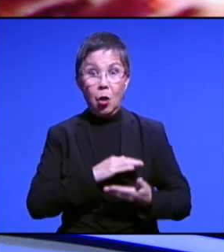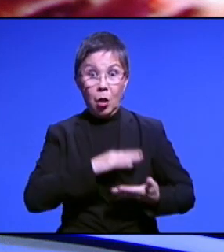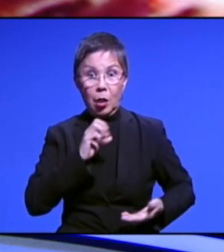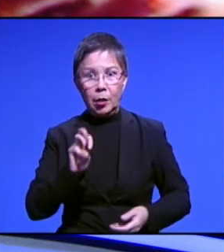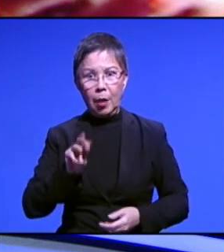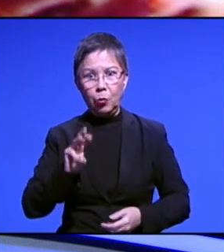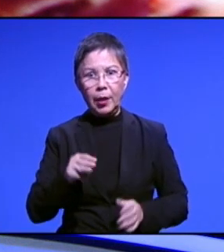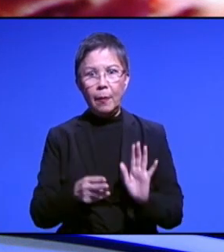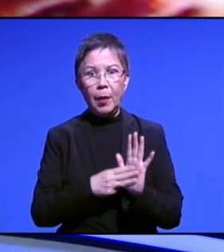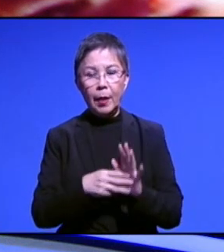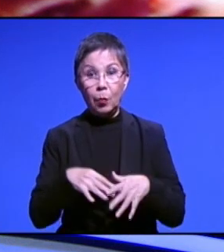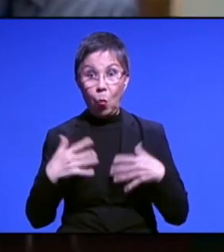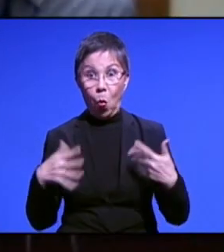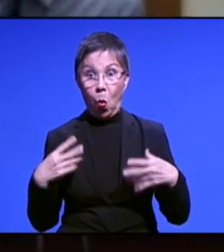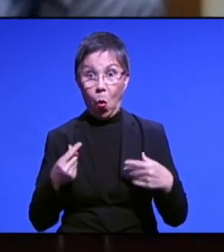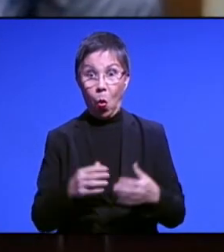33 miliar rupiah.